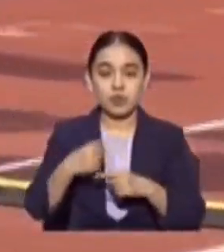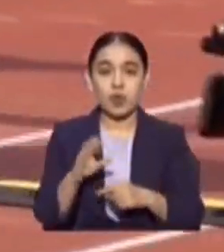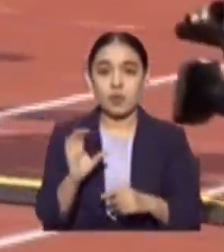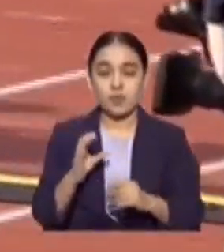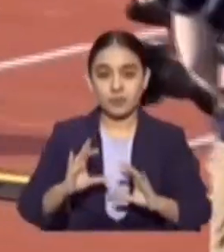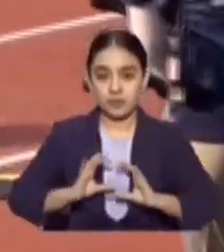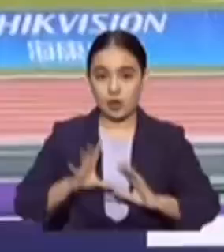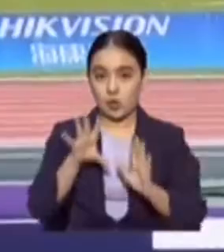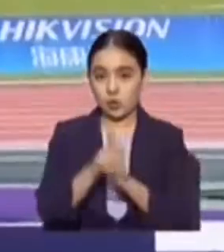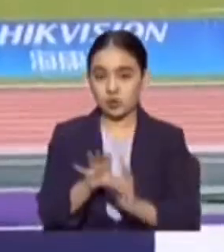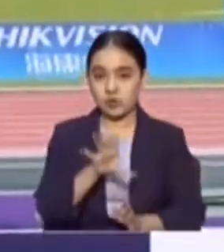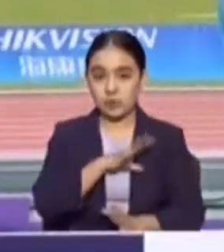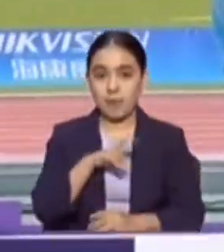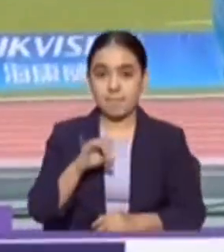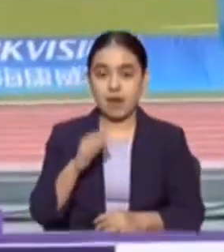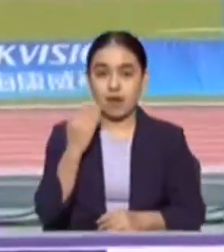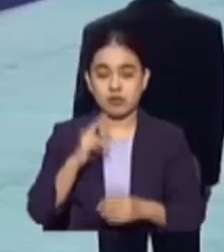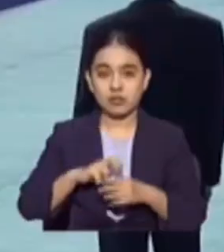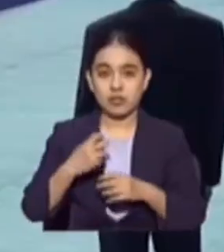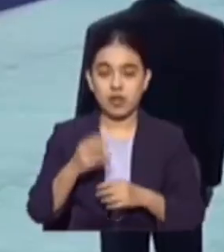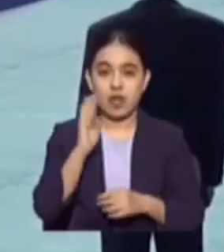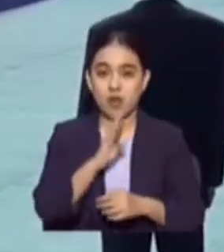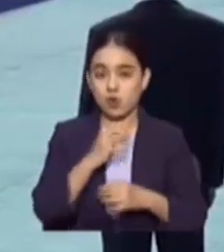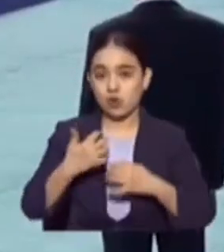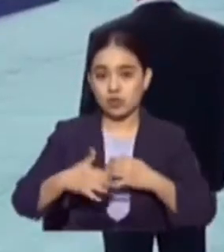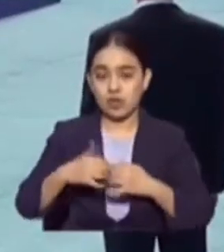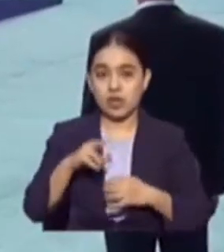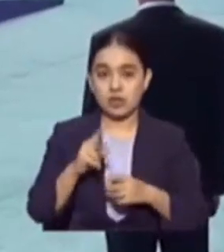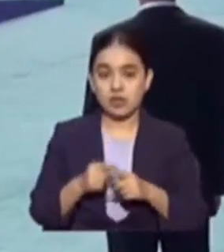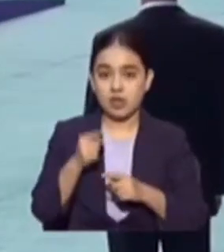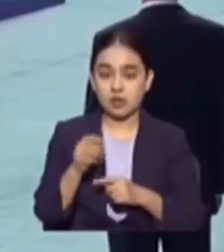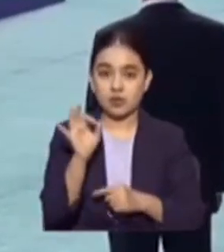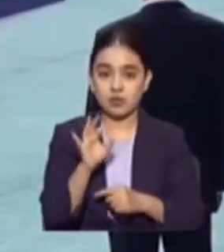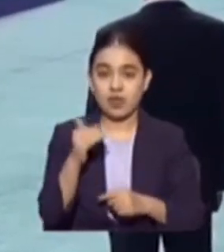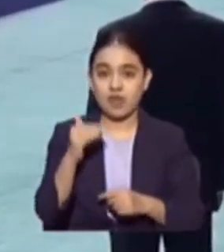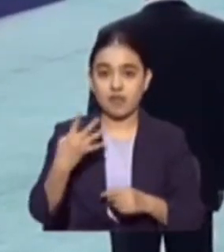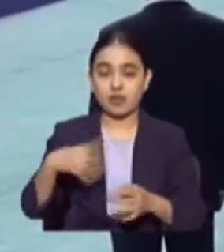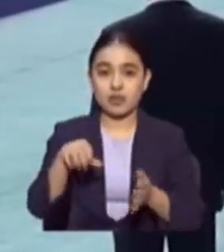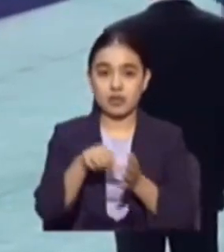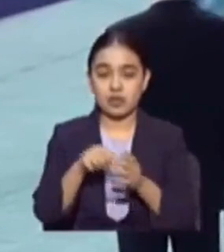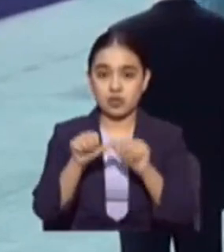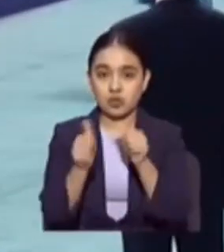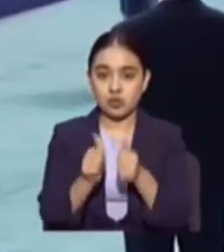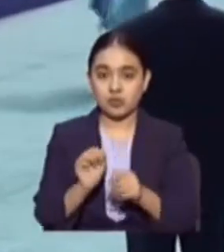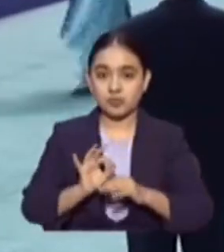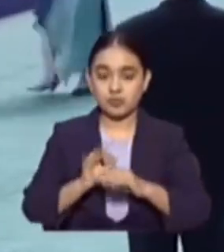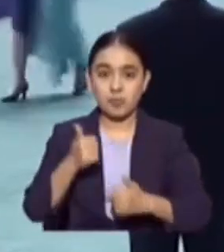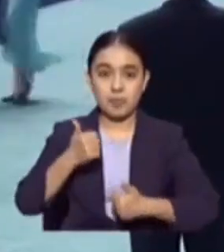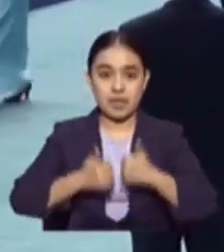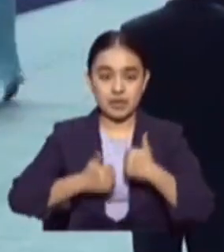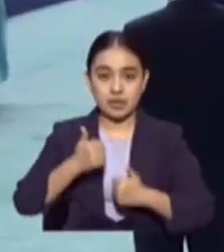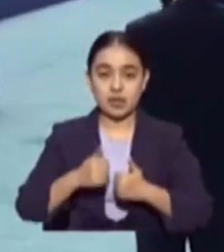kumush medalni qo'shib qo'ydi. Para yengil atletika bo'yicha ayollar o'rtasida nayza uloqtirish bo'yicha F46 toifasida kechgan